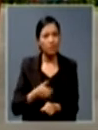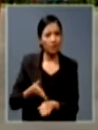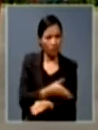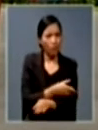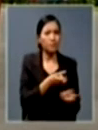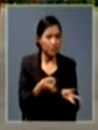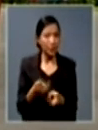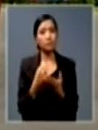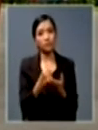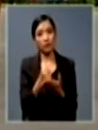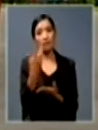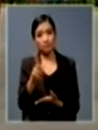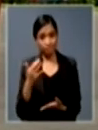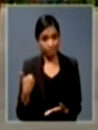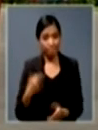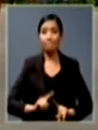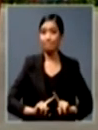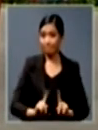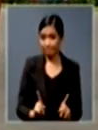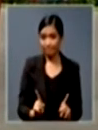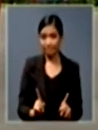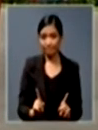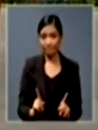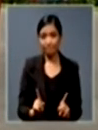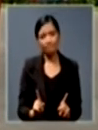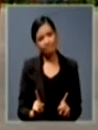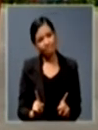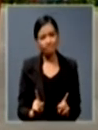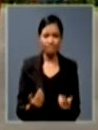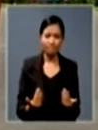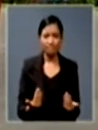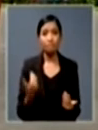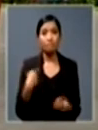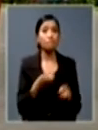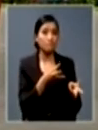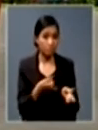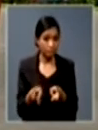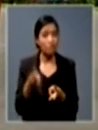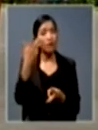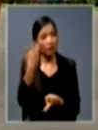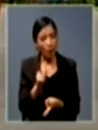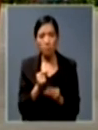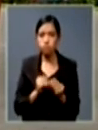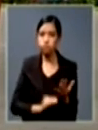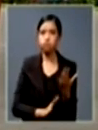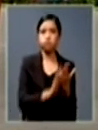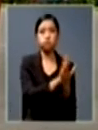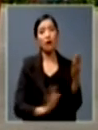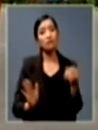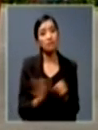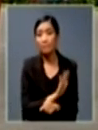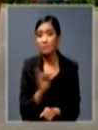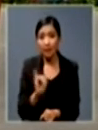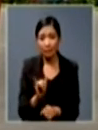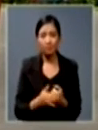มาตรการออกมาบ้างแล้วนะครับแต่ว่าอาจจะมีมาตรการออกมาแล้วมันยังไม่ครอบคลุมเต็มที ่ นะครับ